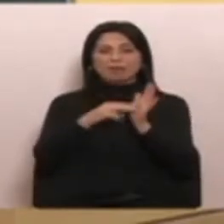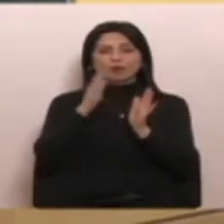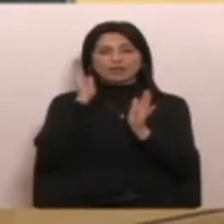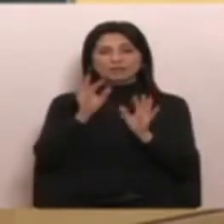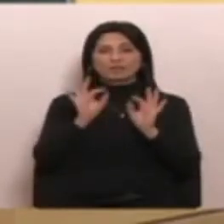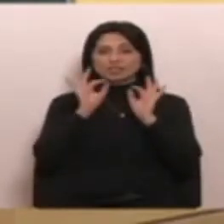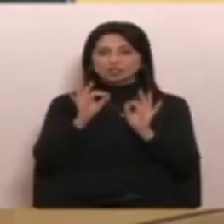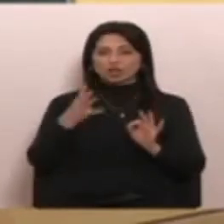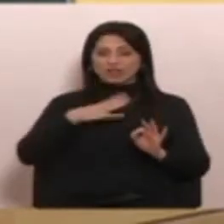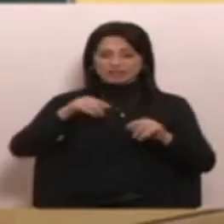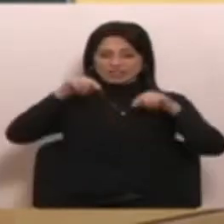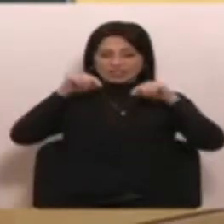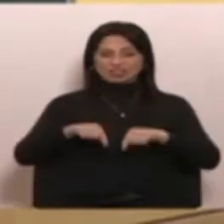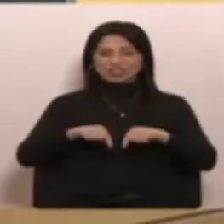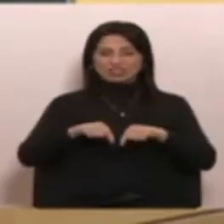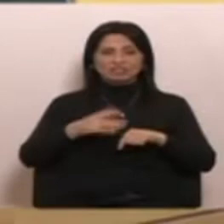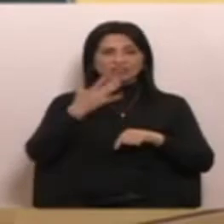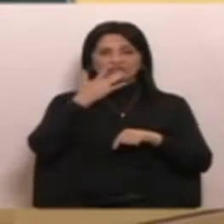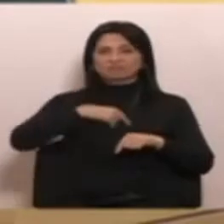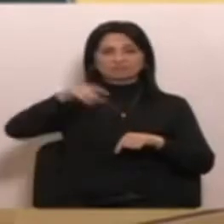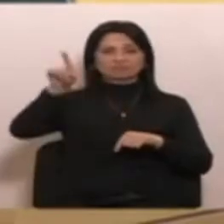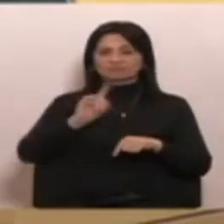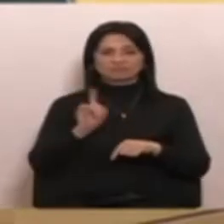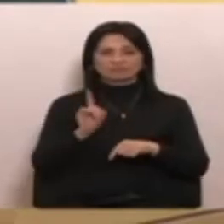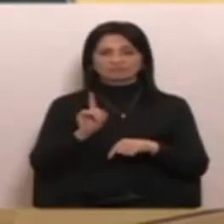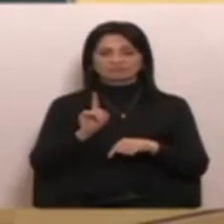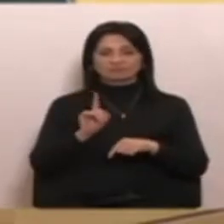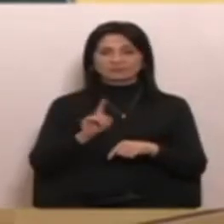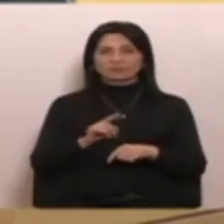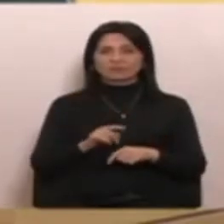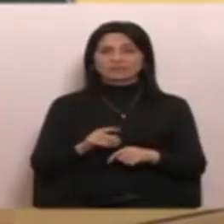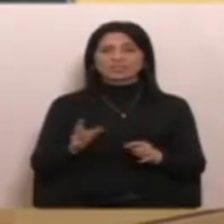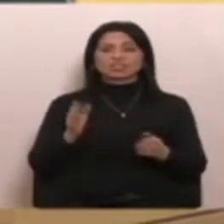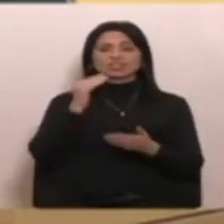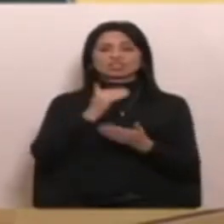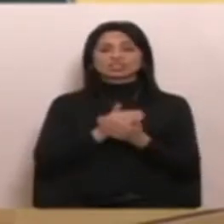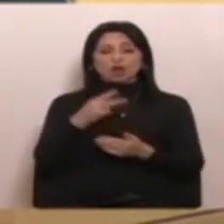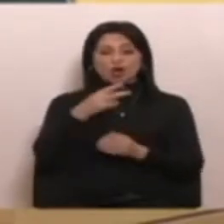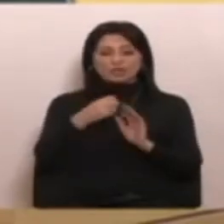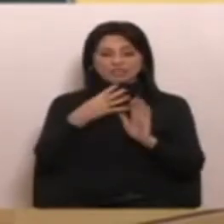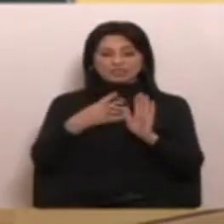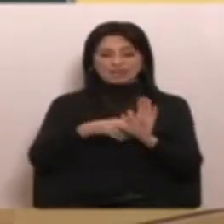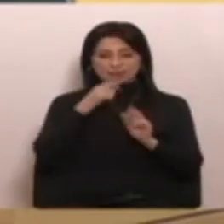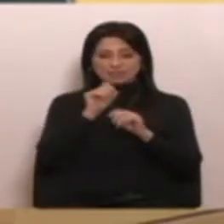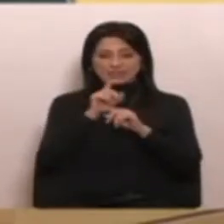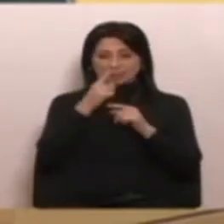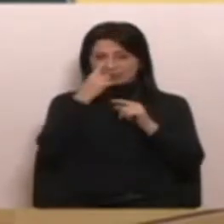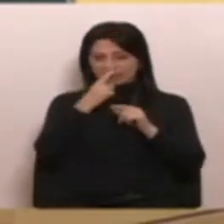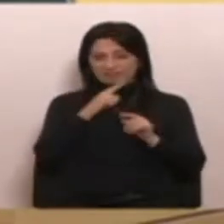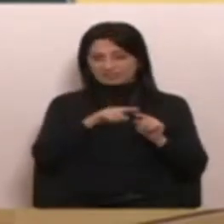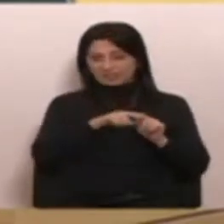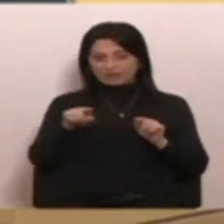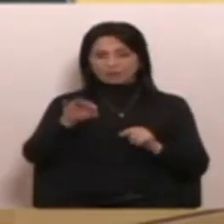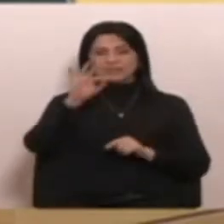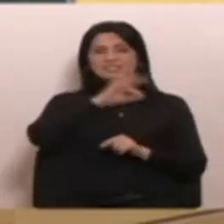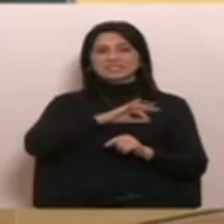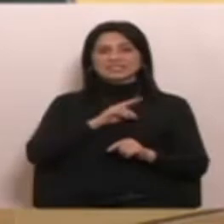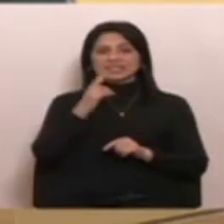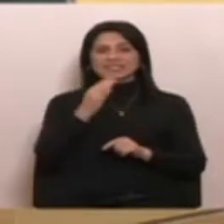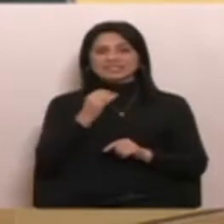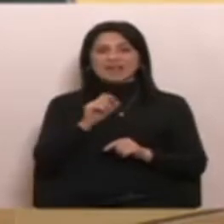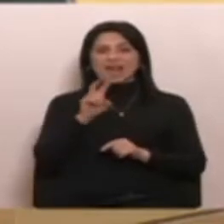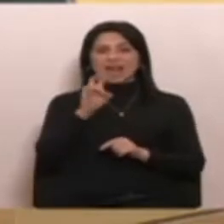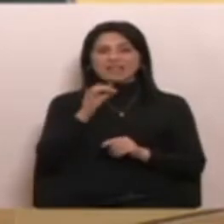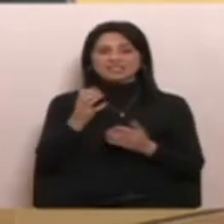სწორედ ქვეყნის შიგნით და არა ქვეყნის ფარგლებს გარეთ. შედეგად, 2019 წლის 11 თვის განმავლობაში სასარგებლო წიაღისეულის